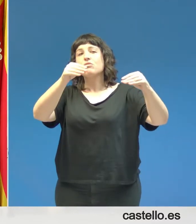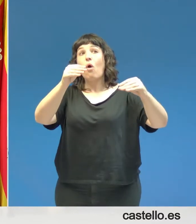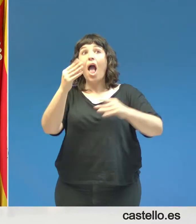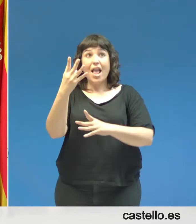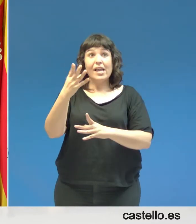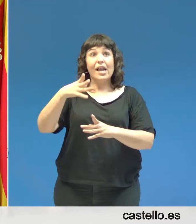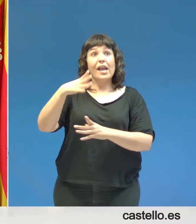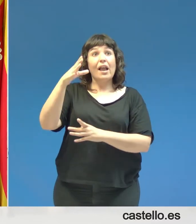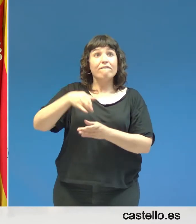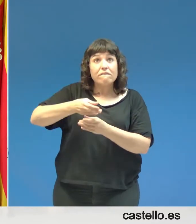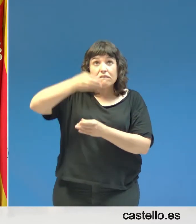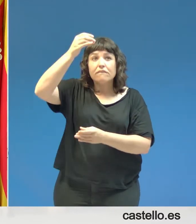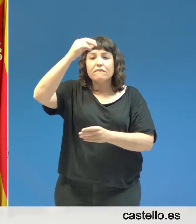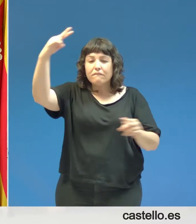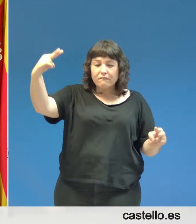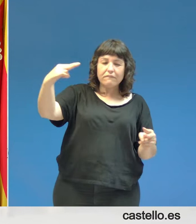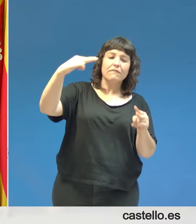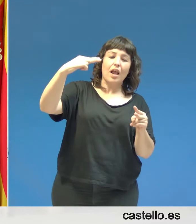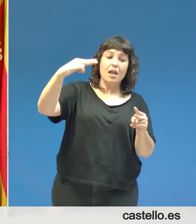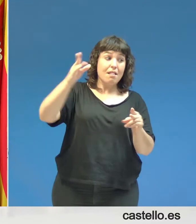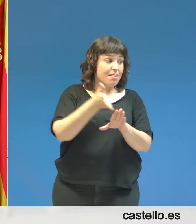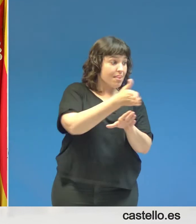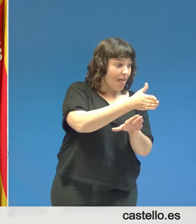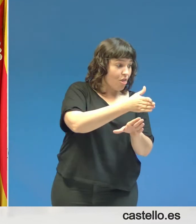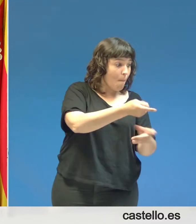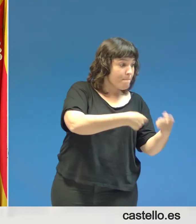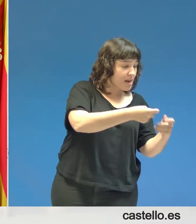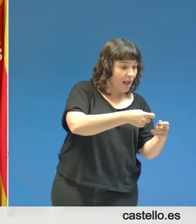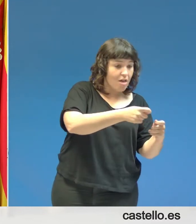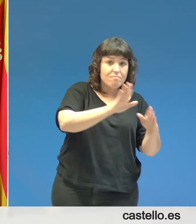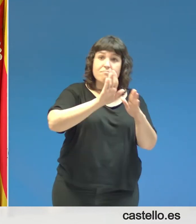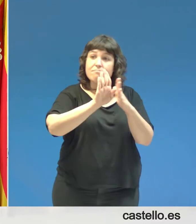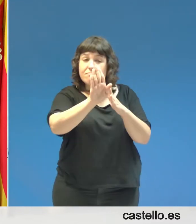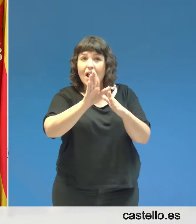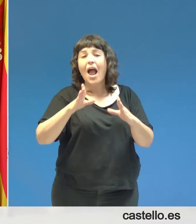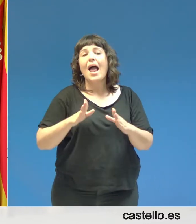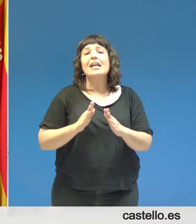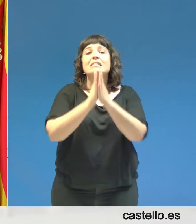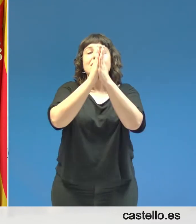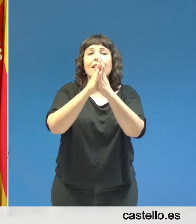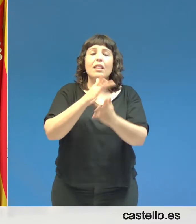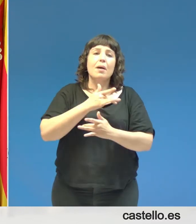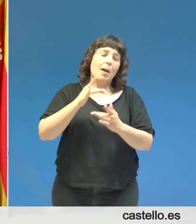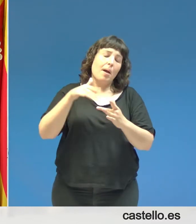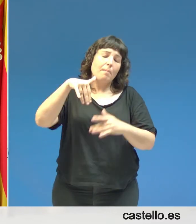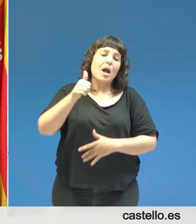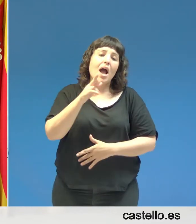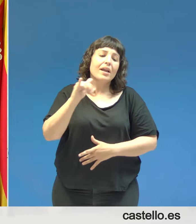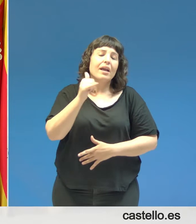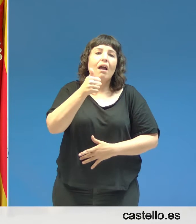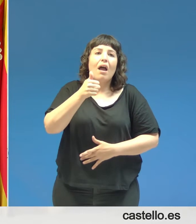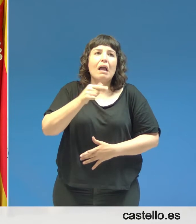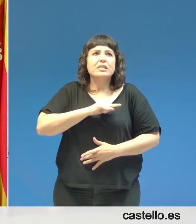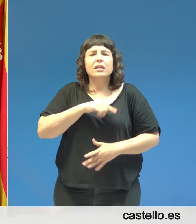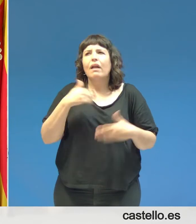et mirarà impassible, i el mercat i Santa Maria. I et sentiràs afortunat, posseïdor d'un honor reservat